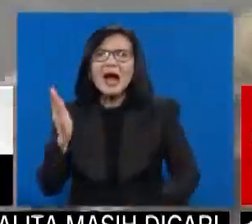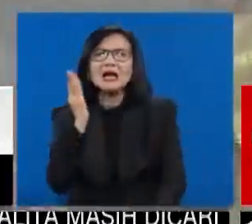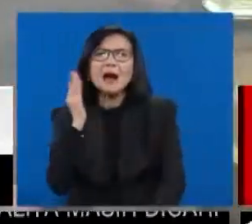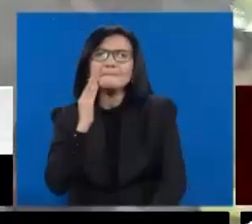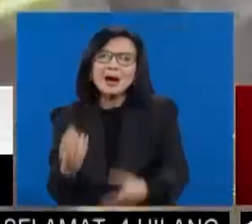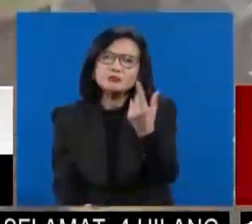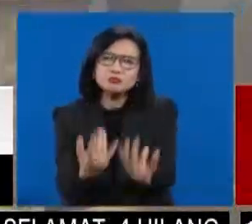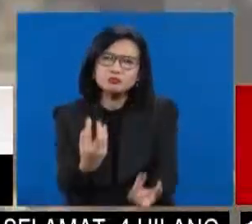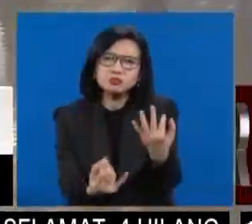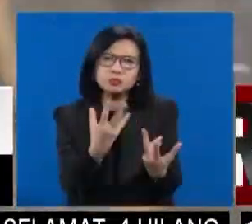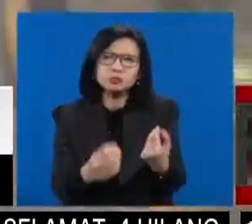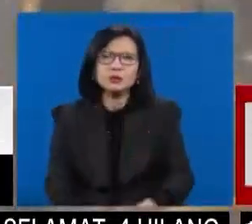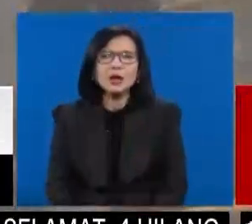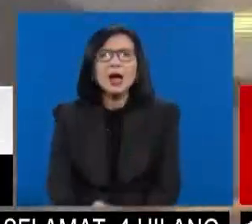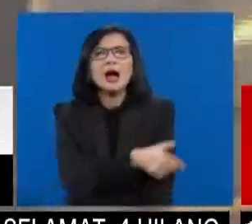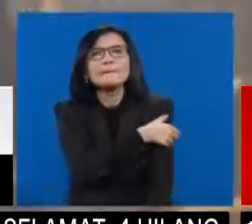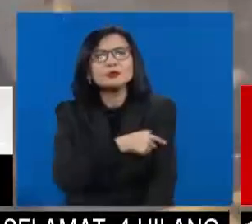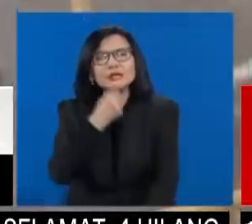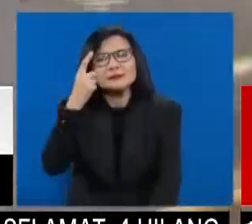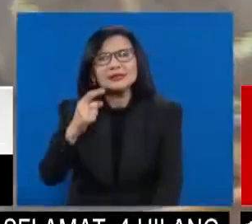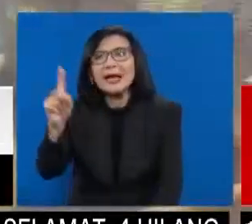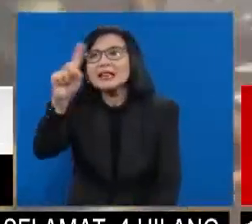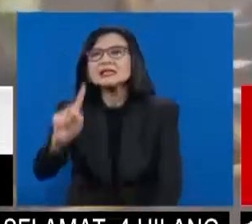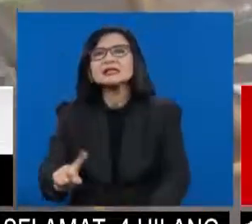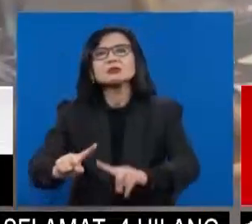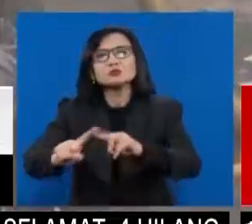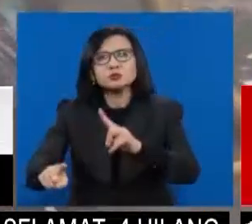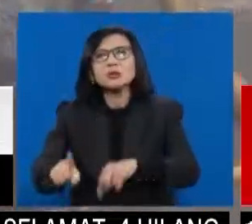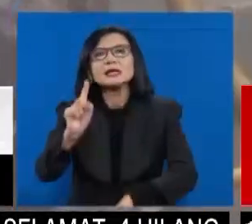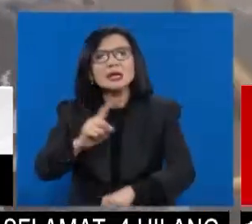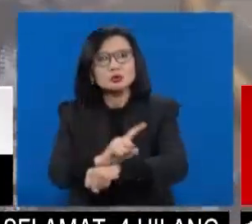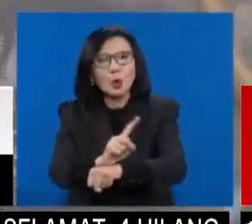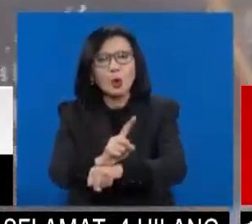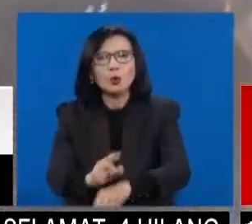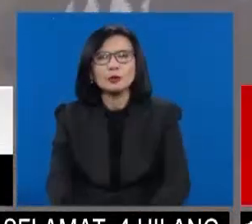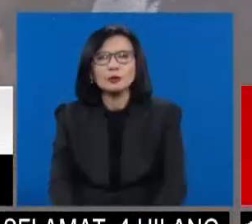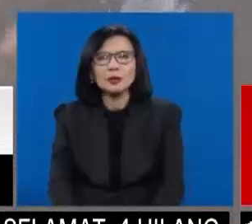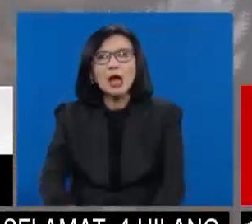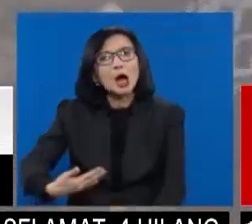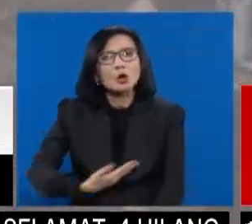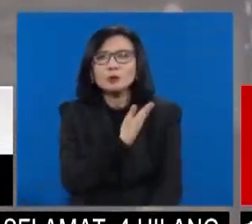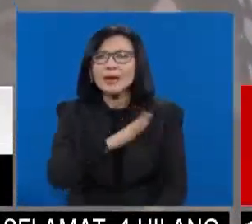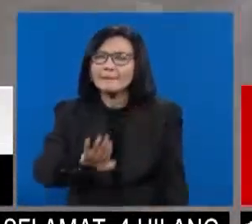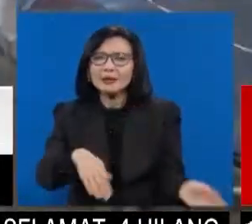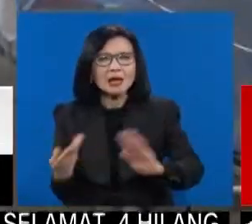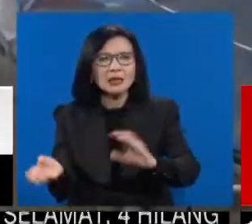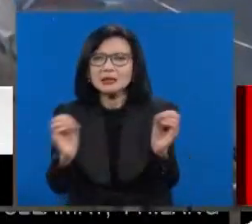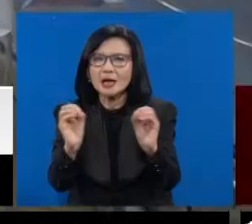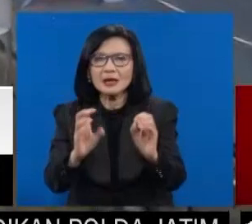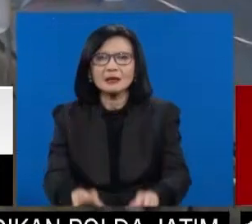terbakar. Petugas menduga api berasal dari korsleting listrik di salah satu kios. Tidak ada korban jiwa dalam peristiwa